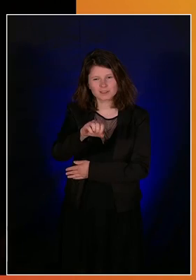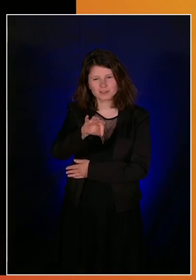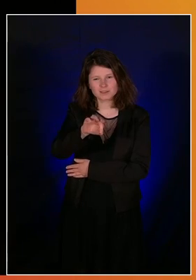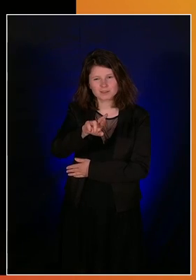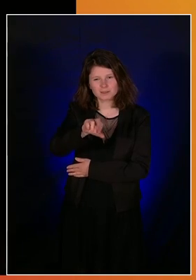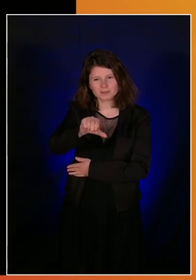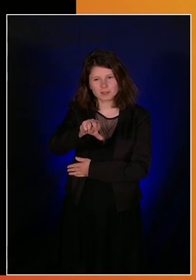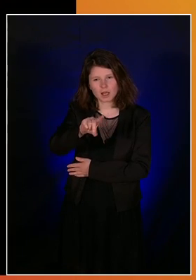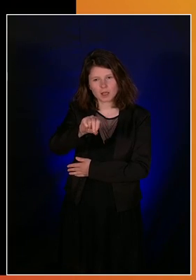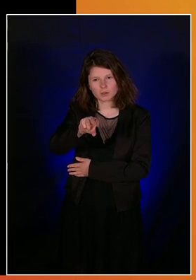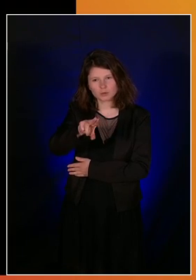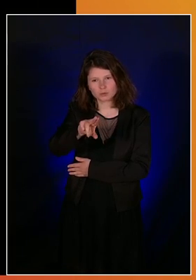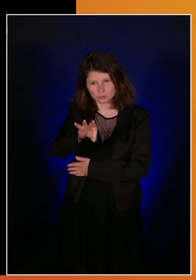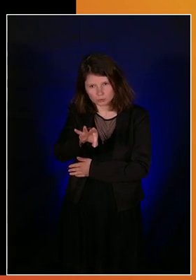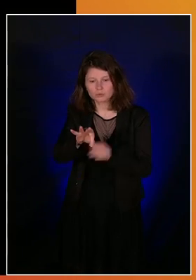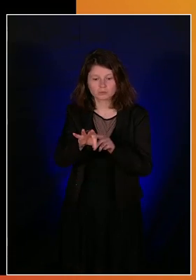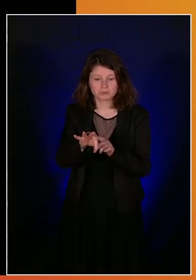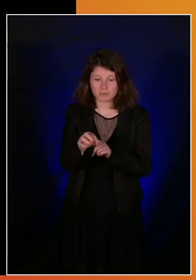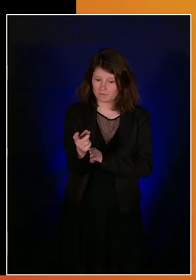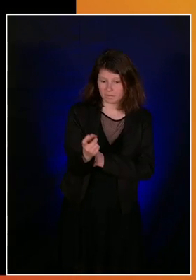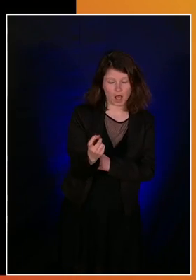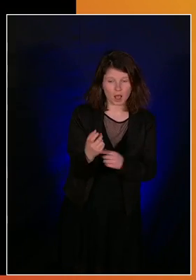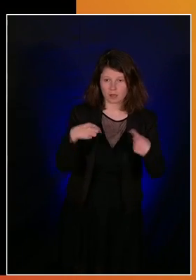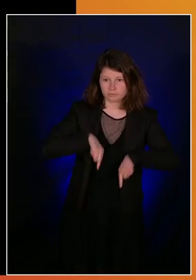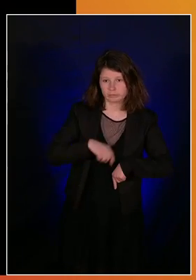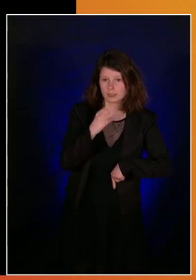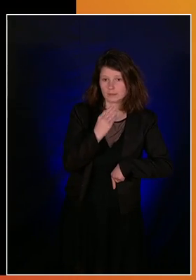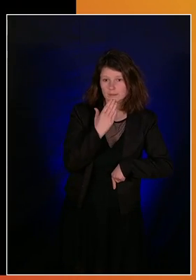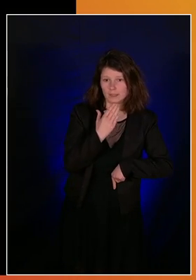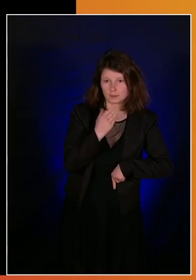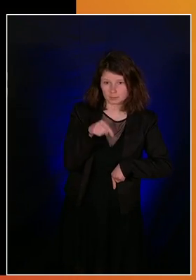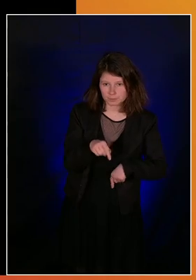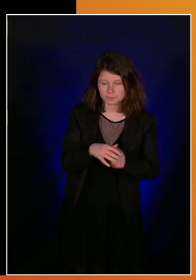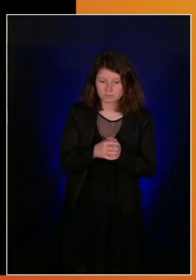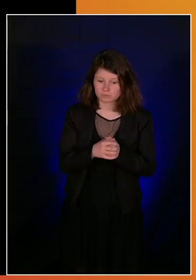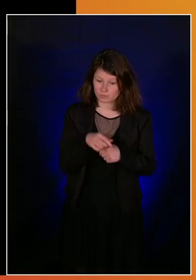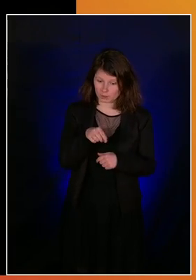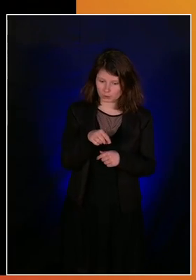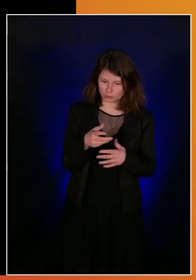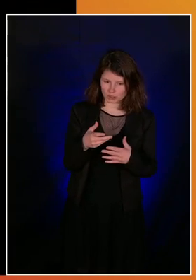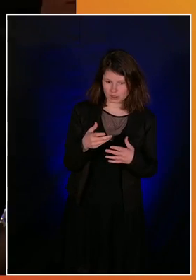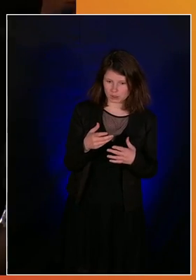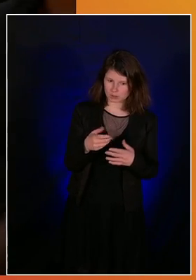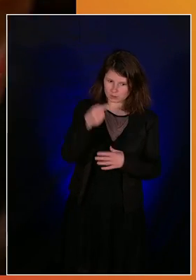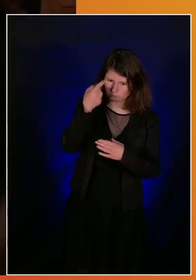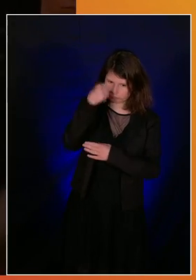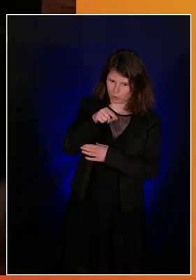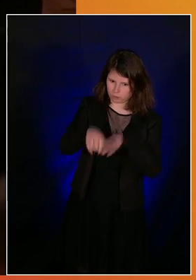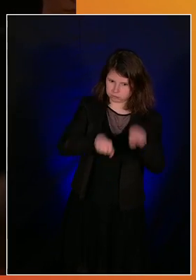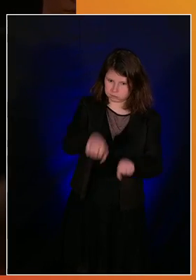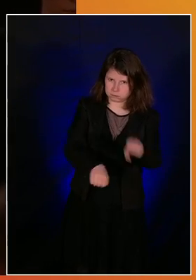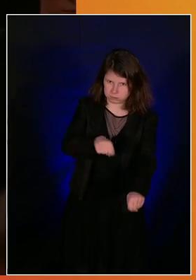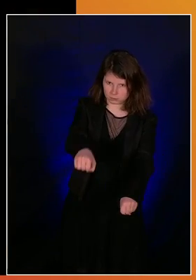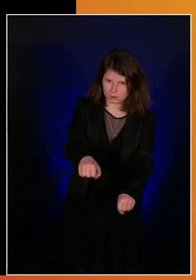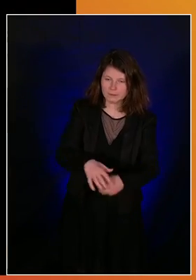qui est effectivement lié à à l'état israélien et qui est pro colonisateur et cetera donc la la la